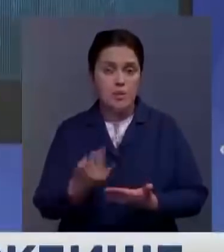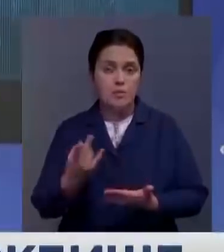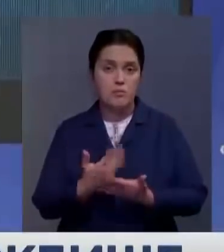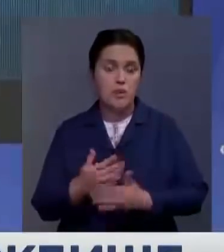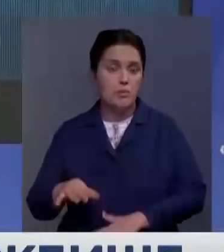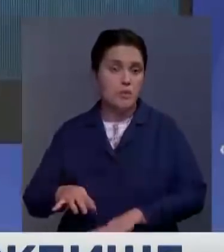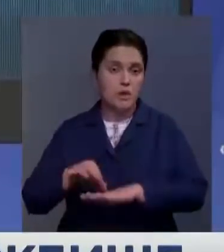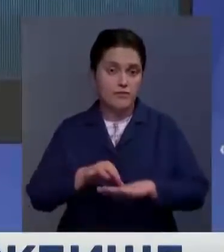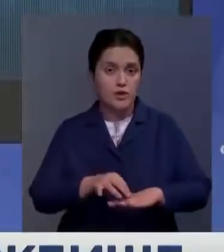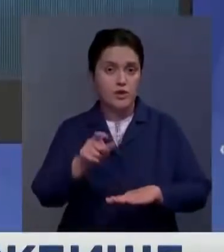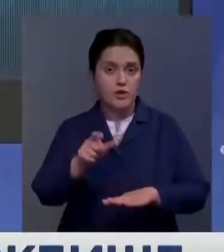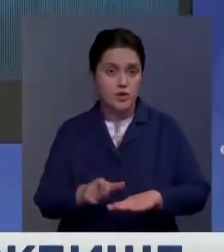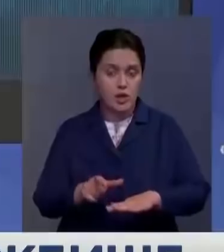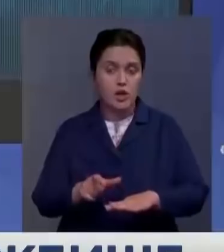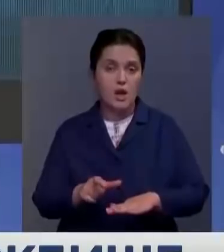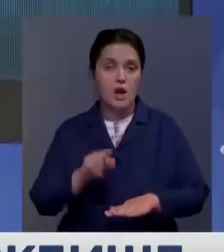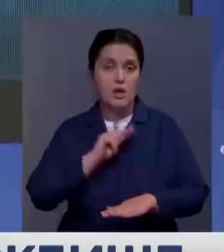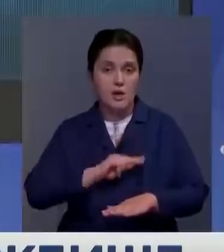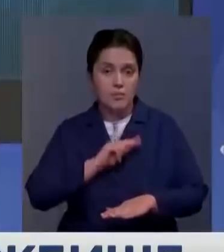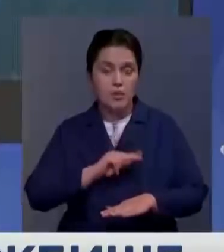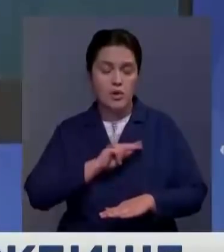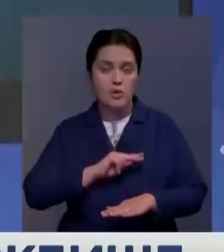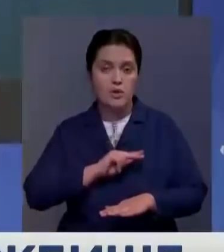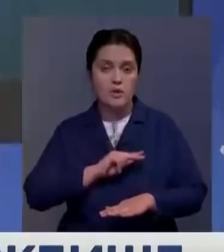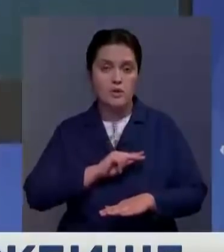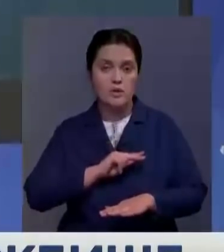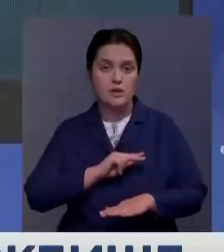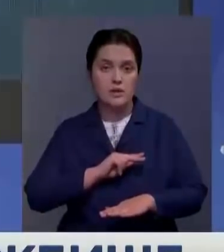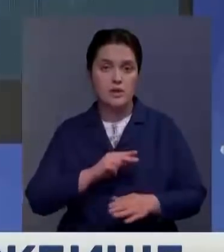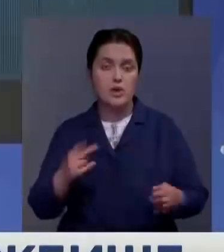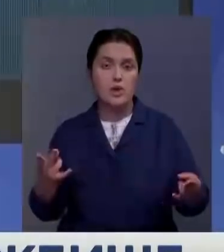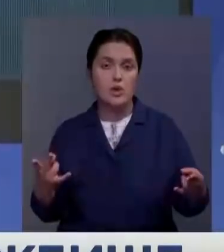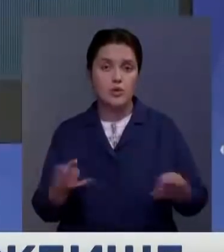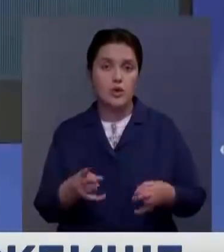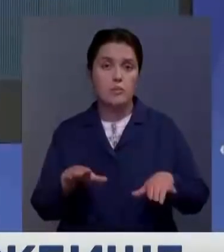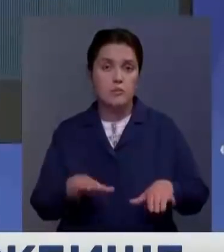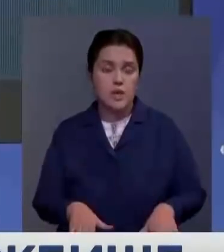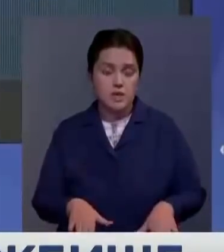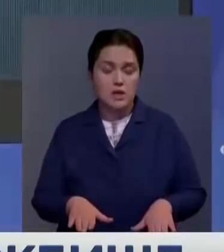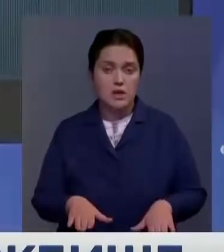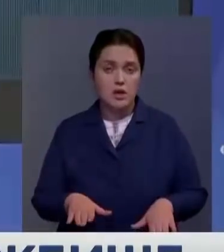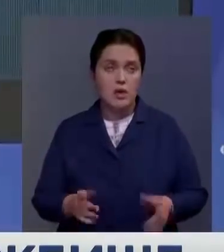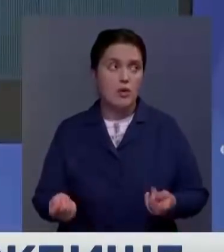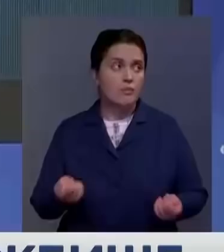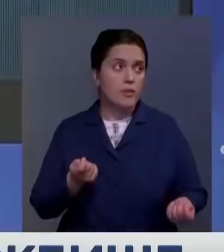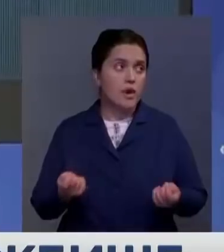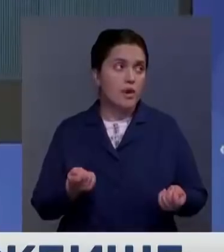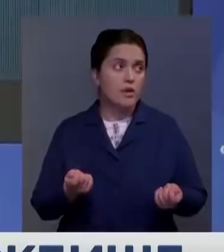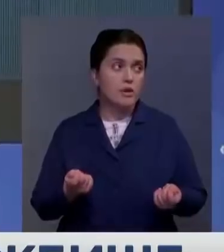человека для своей работы, он также должен возить. Разработать с местными акиматами, допустим, скажем,